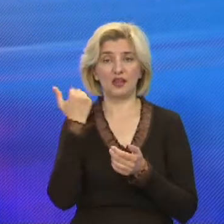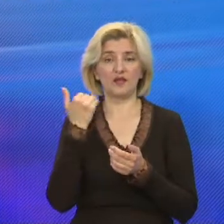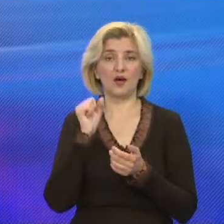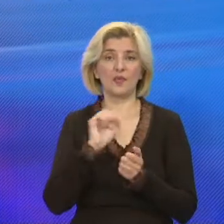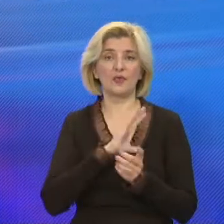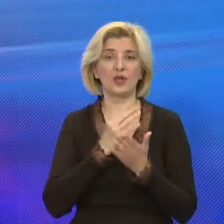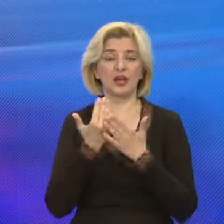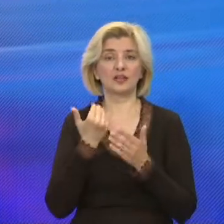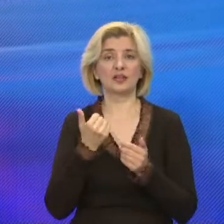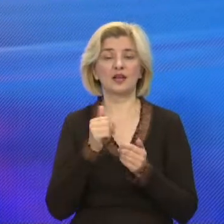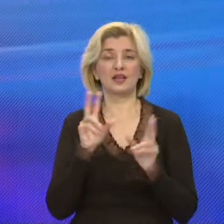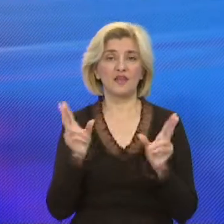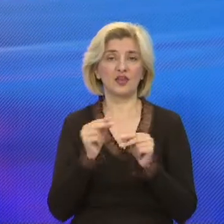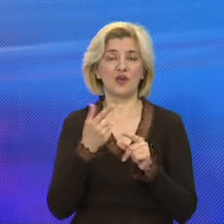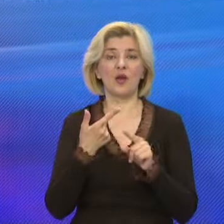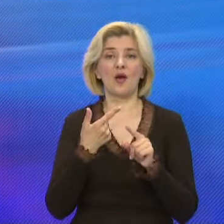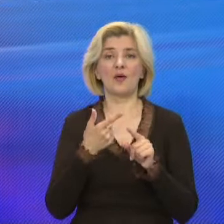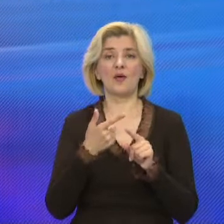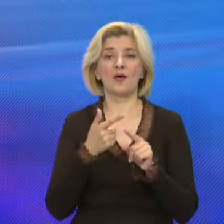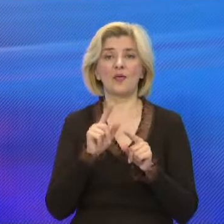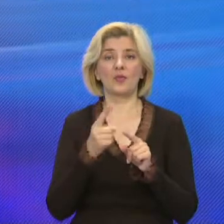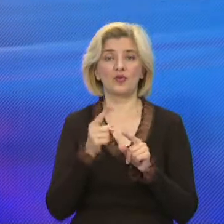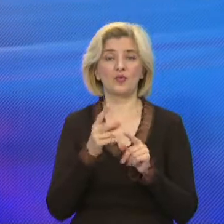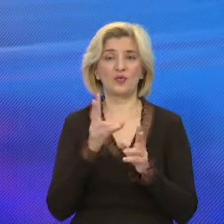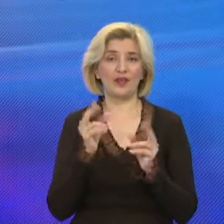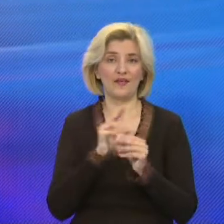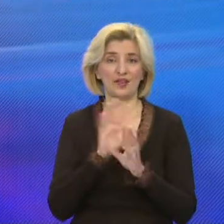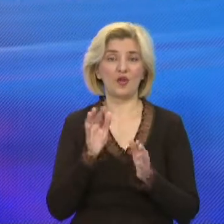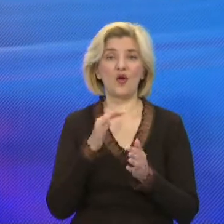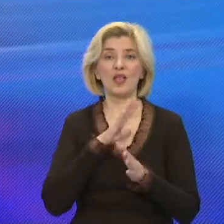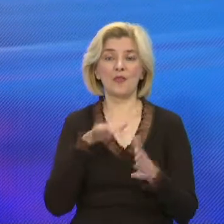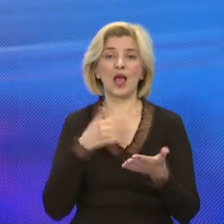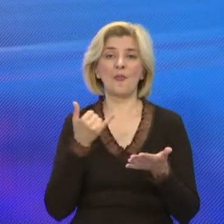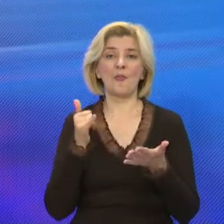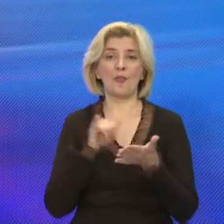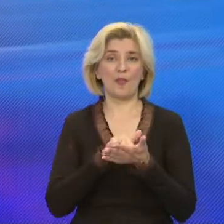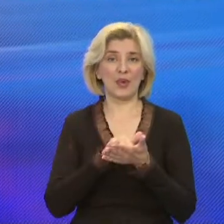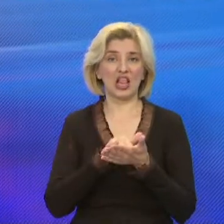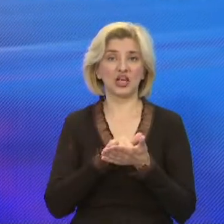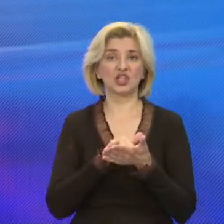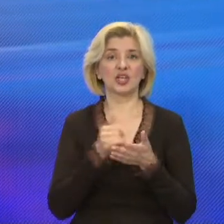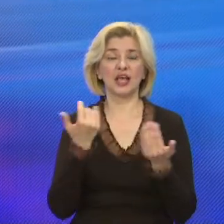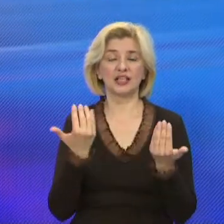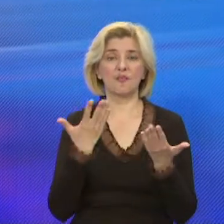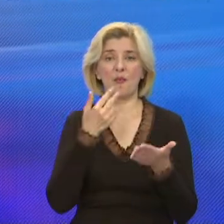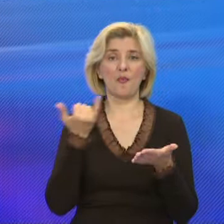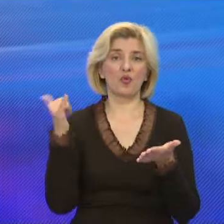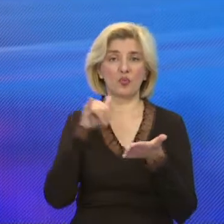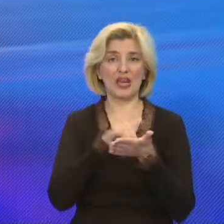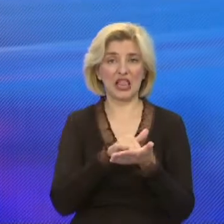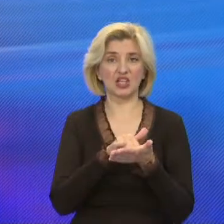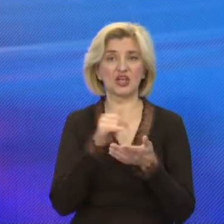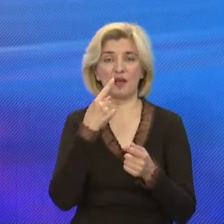Ну, раньше почему мне не везло? У меня же приложение не стояло. Да, у меня не было приложения, а теперь я поставила приложение вот буквально, может, недели две